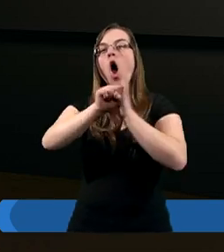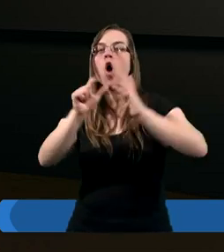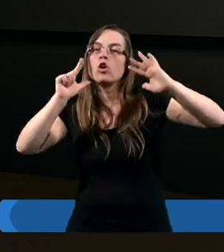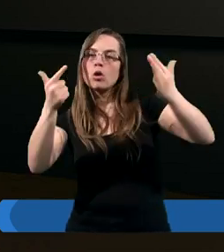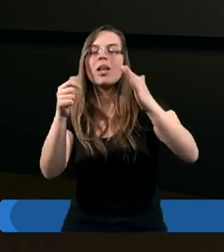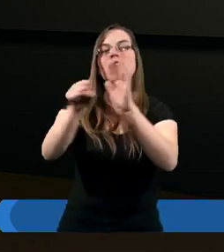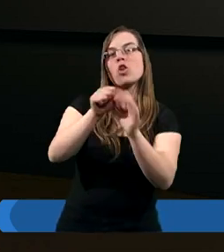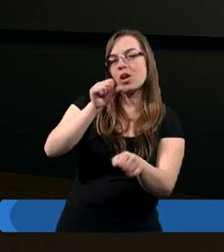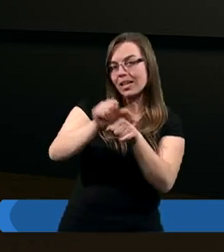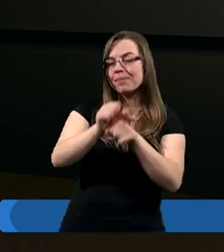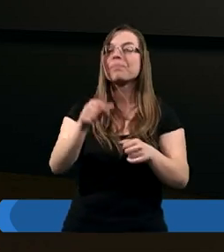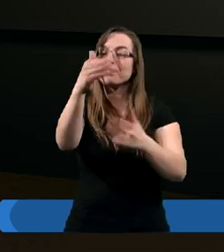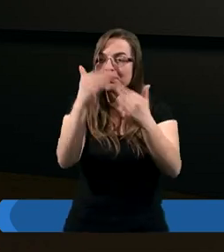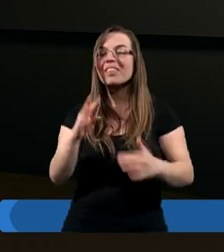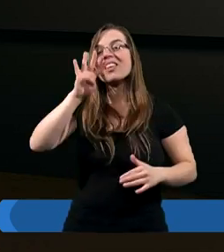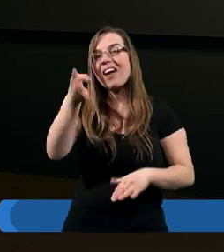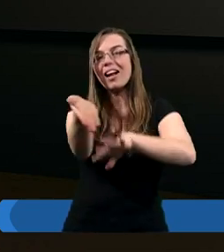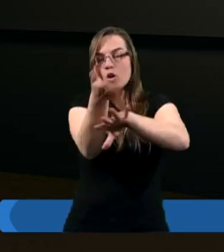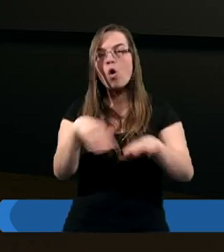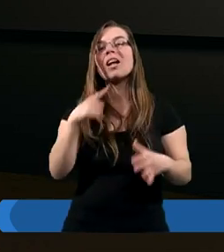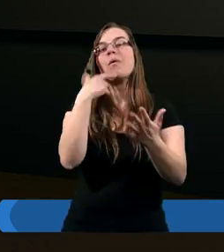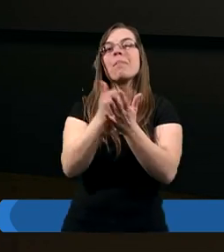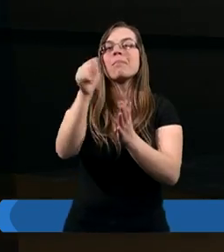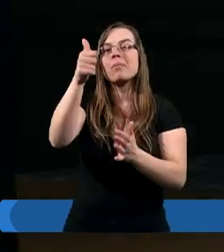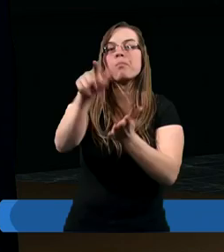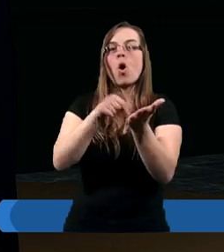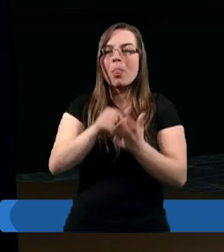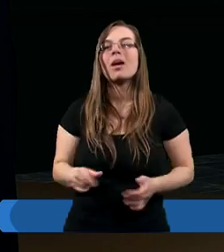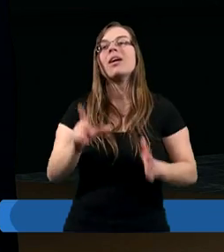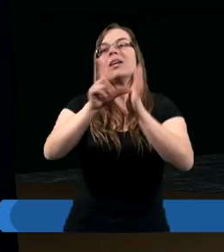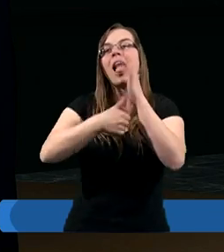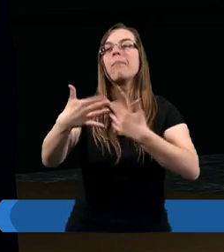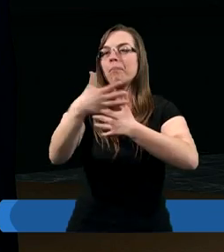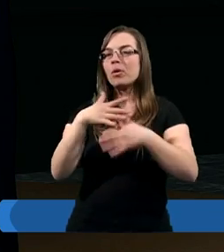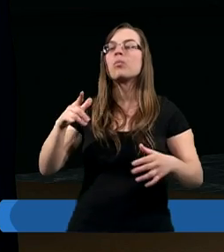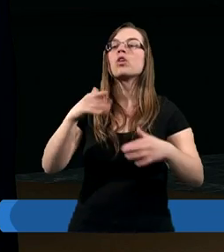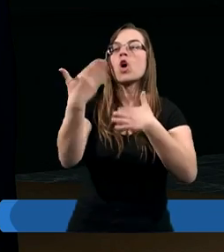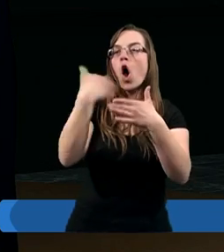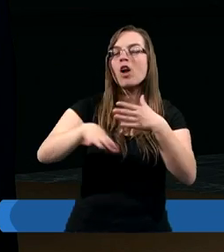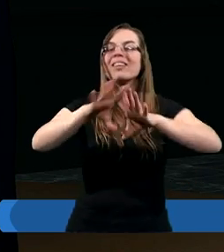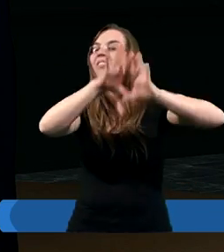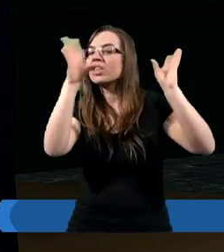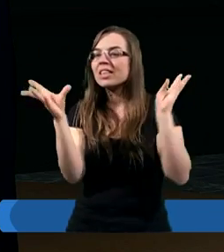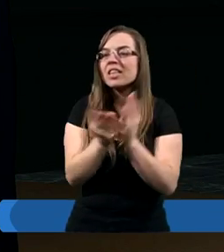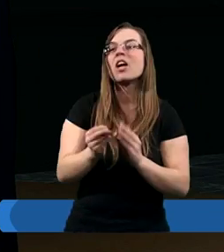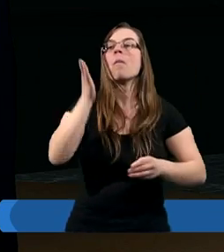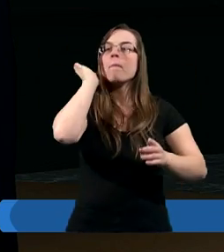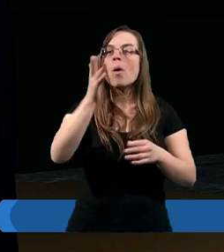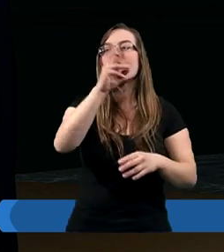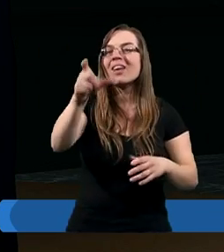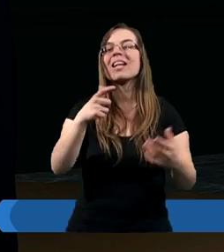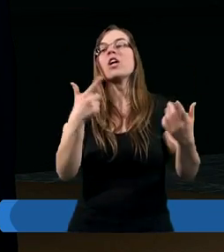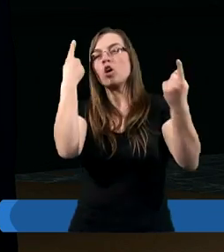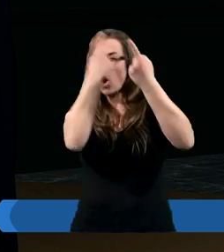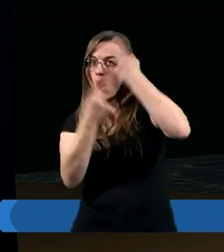mianowicie wersety od 7 do 11 z tego 4 rozdziału 1 listu. lecz przybliżył się koniec wszystkiego. Bądźcie